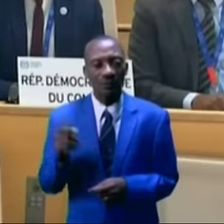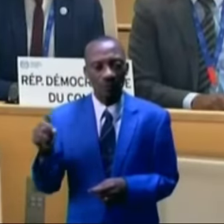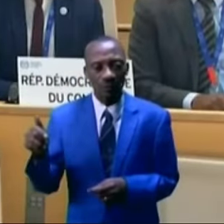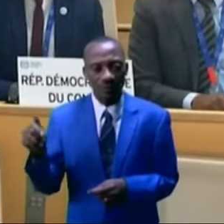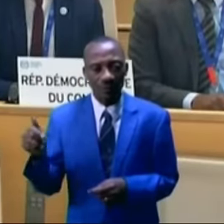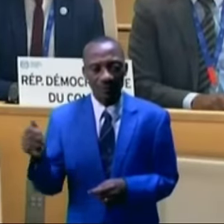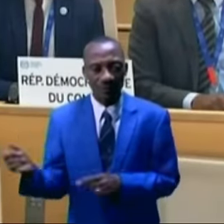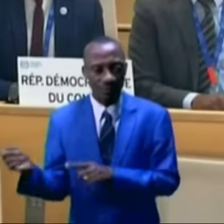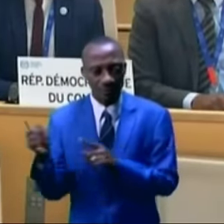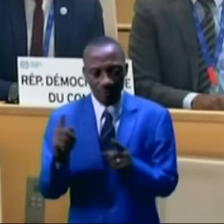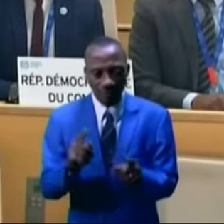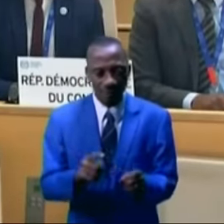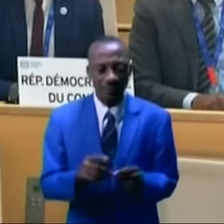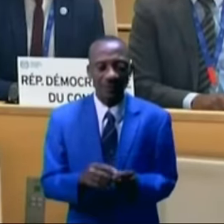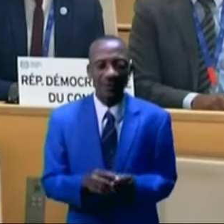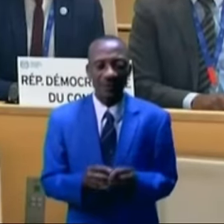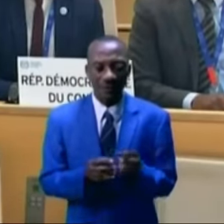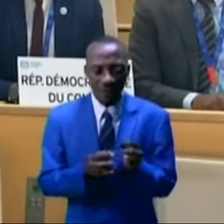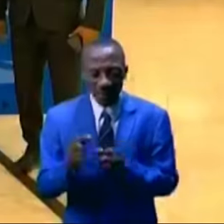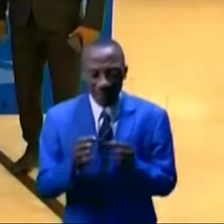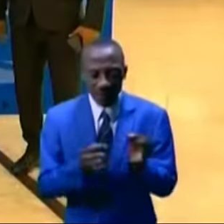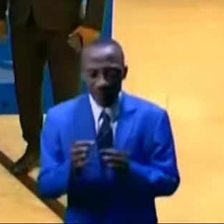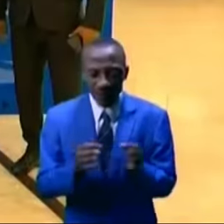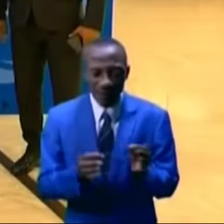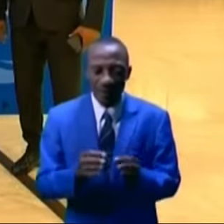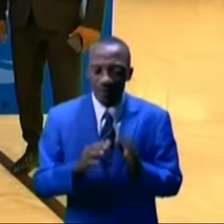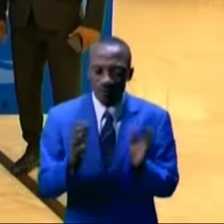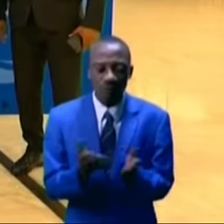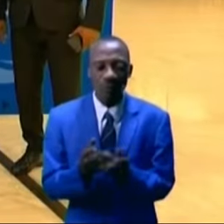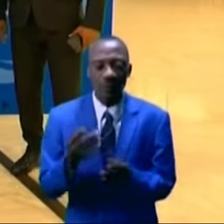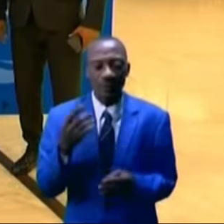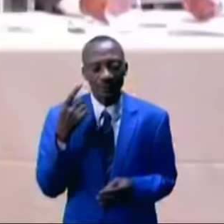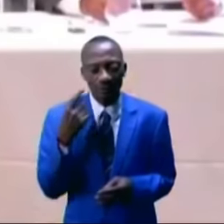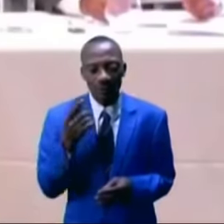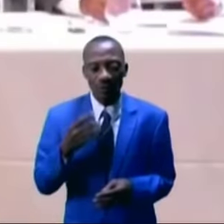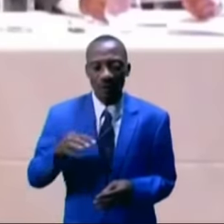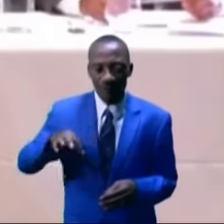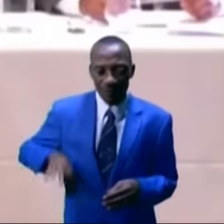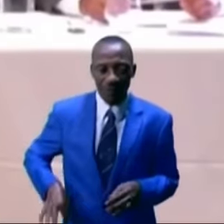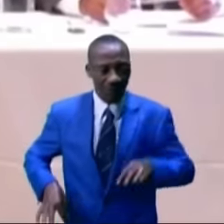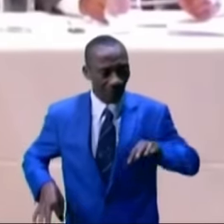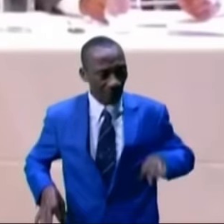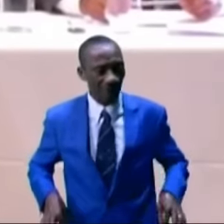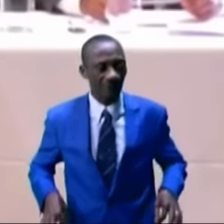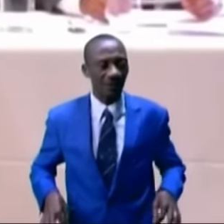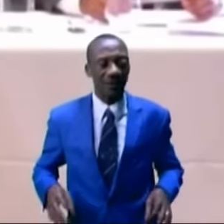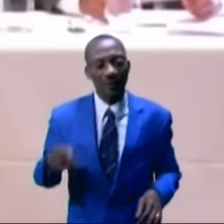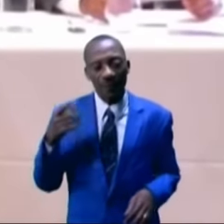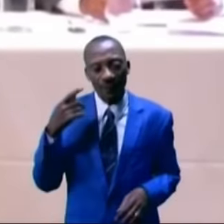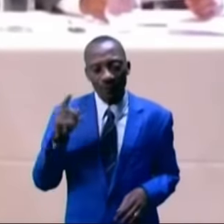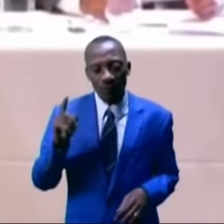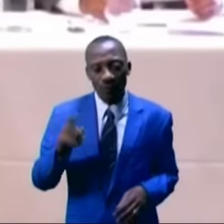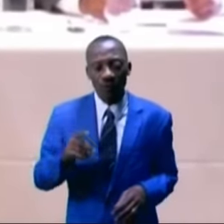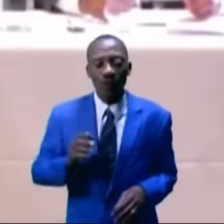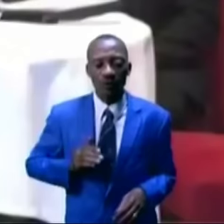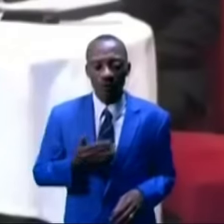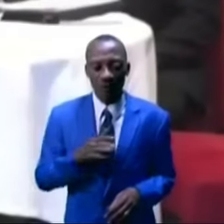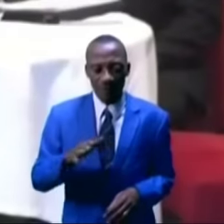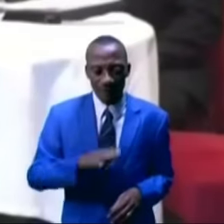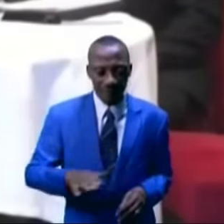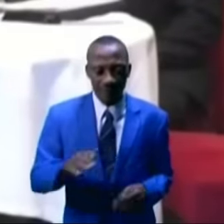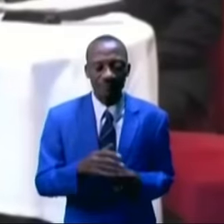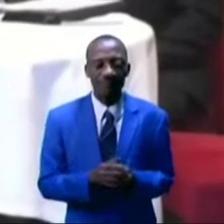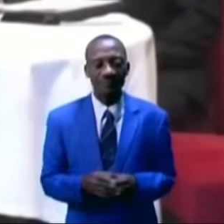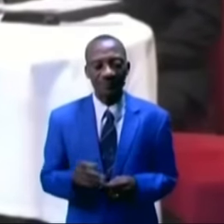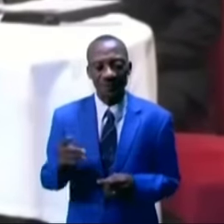part active, le directeur général de l'ONEM, l'Office national de l'emploi, Fano Beyangombe, a participé aux